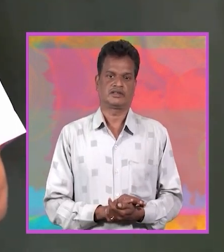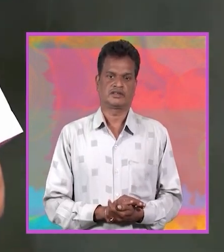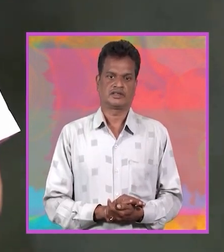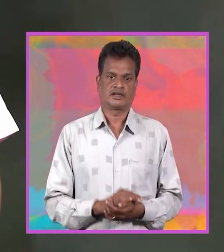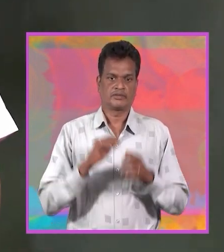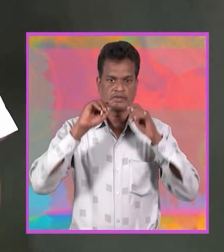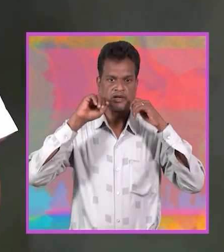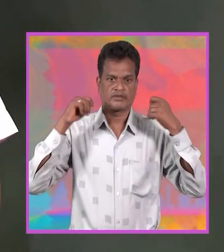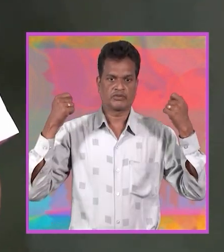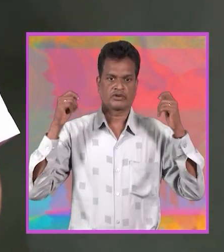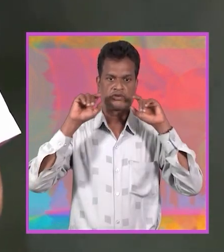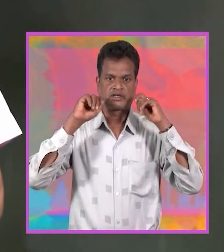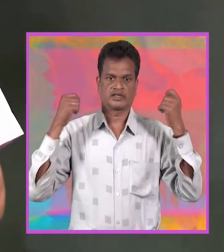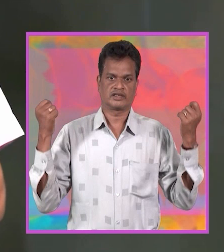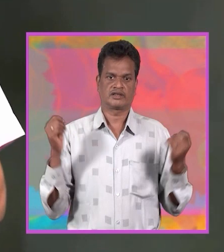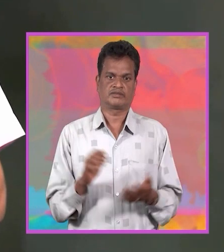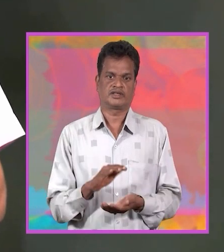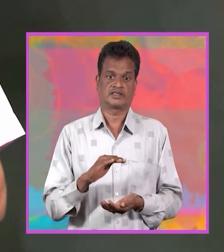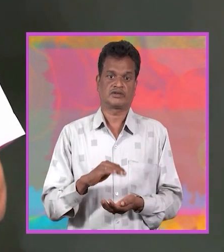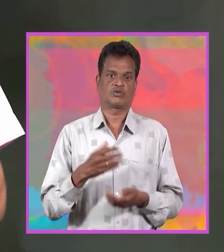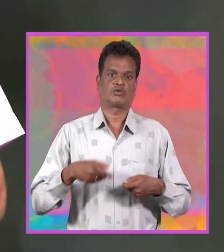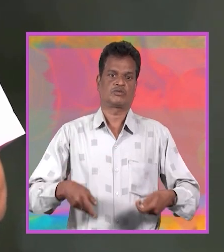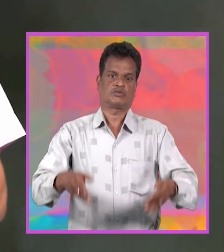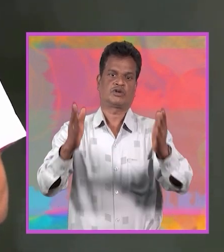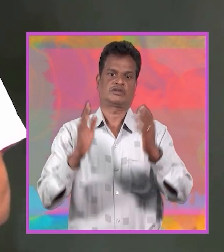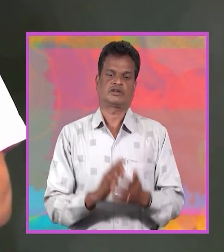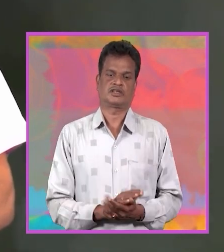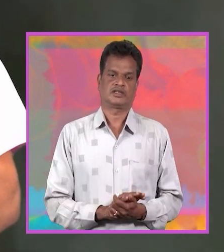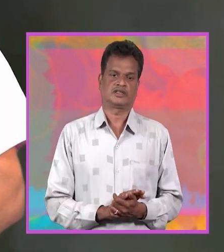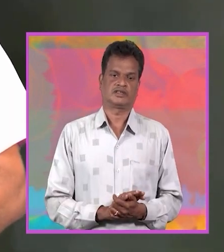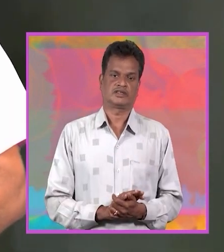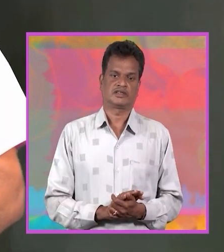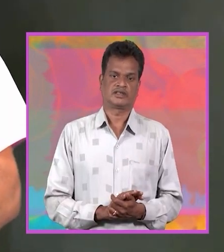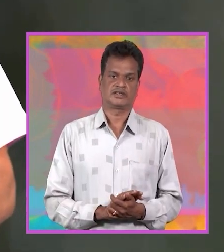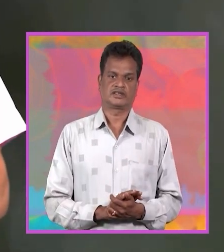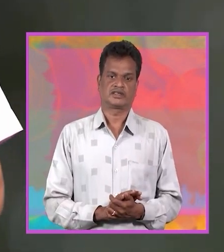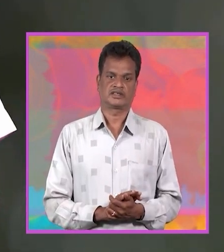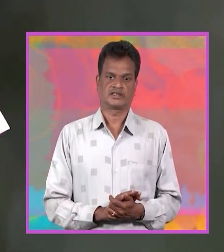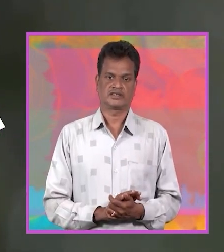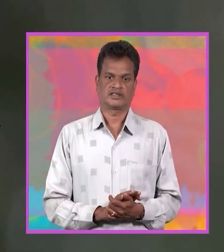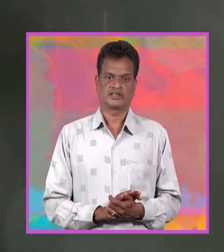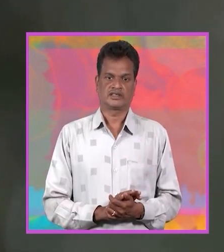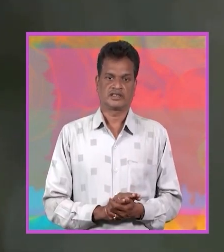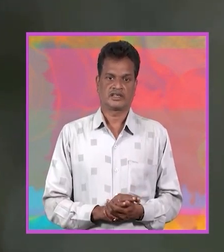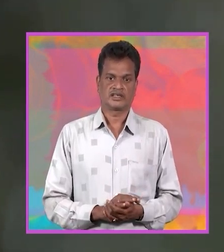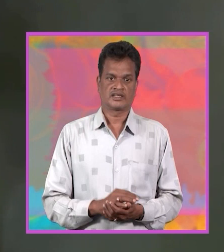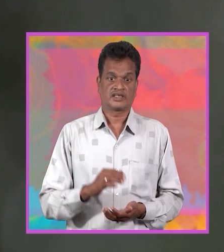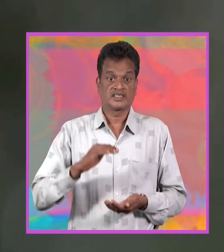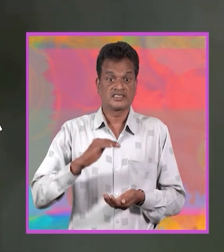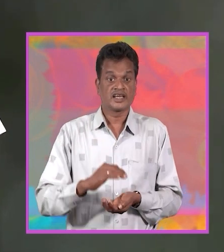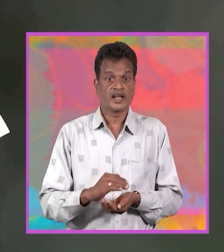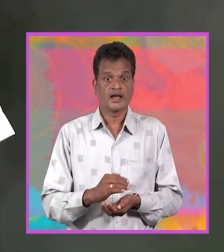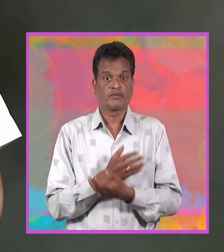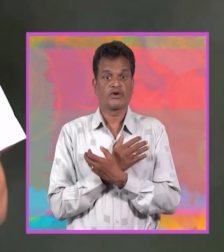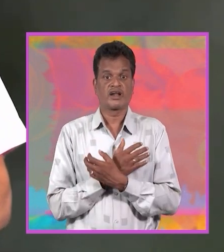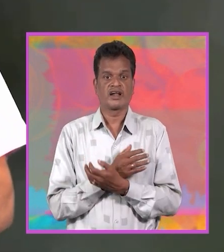மியா மியா பூனைக்குட்டி, மிரண்டு ஓடும் பூனைக்குட்டி. செல்ல பிள்ளை வீட்டிலே